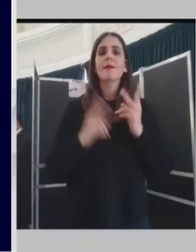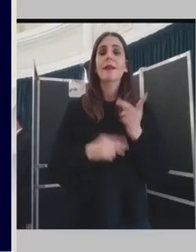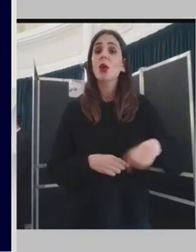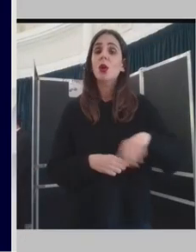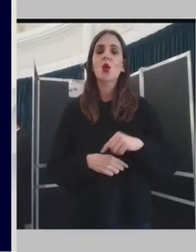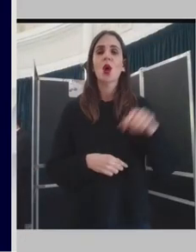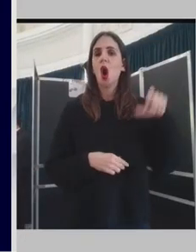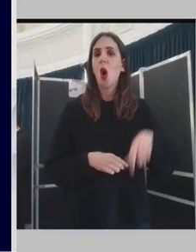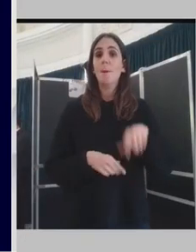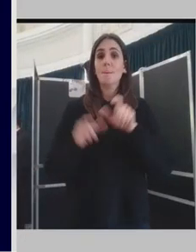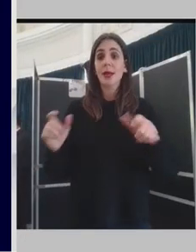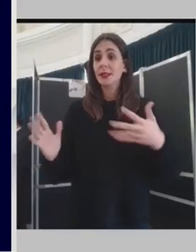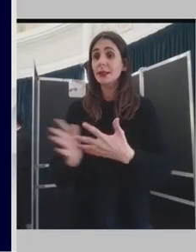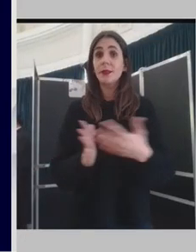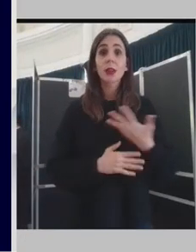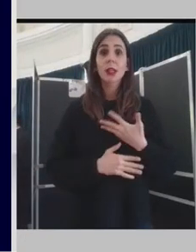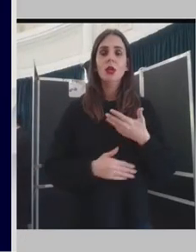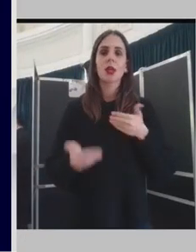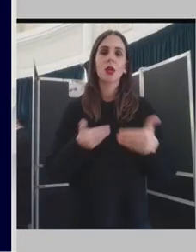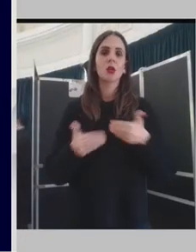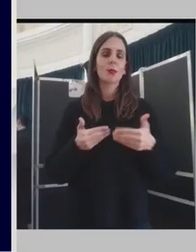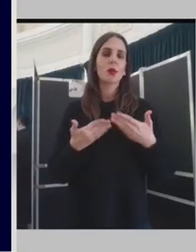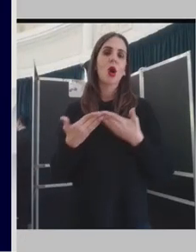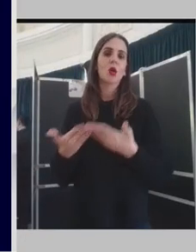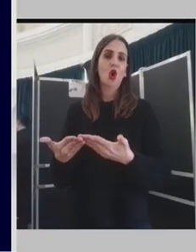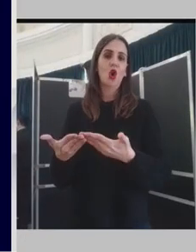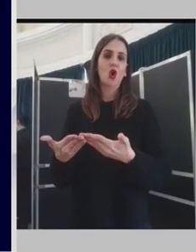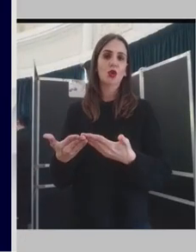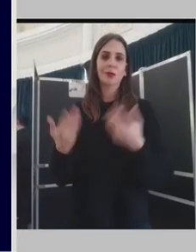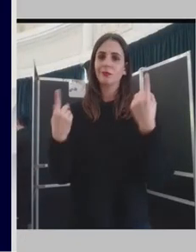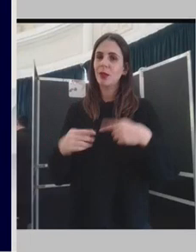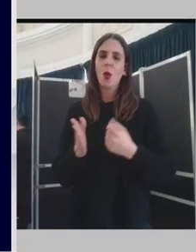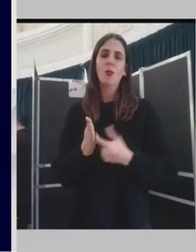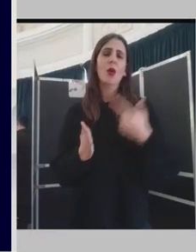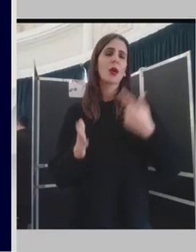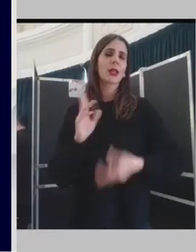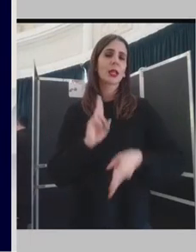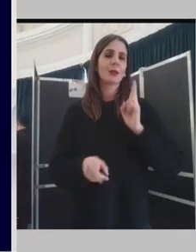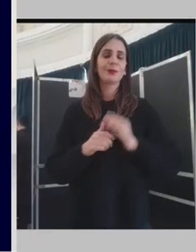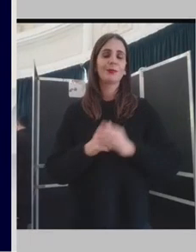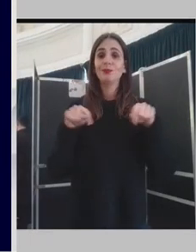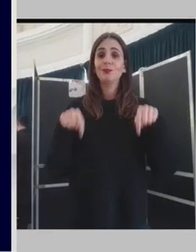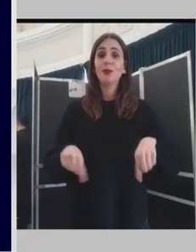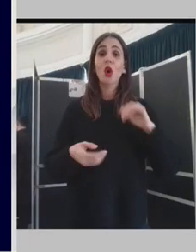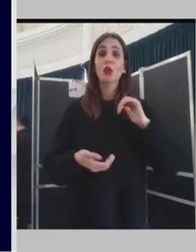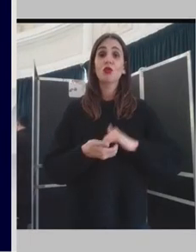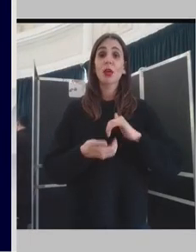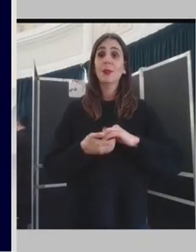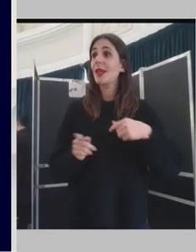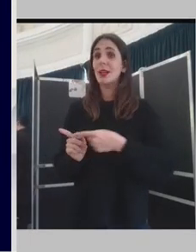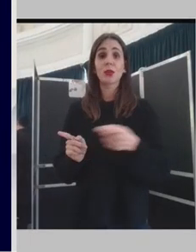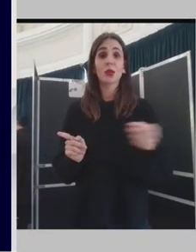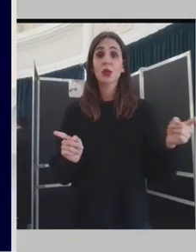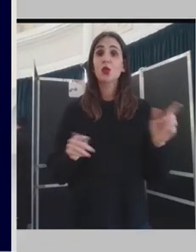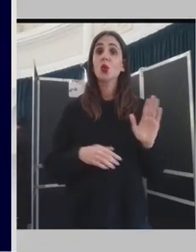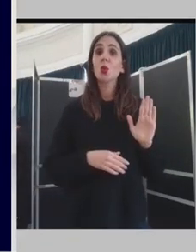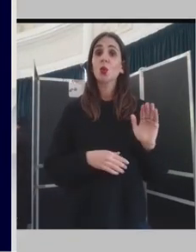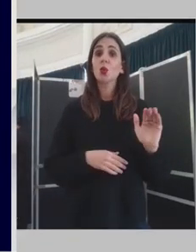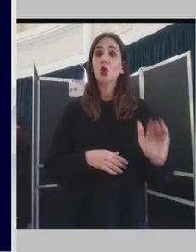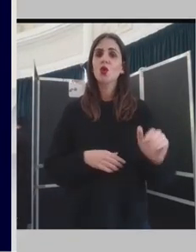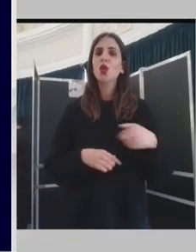soccorrere, e questa è la cosa più importante. Quindi noi abbiamo qui queste associazioni che si impegnano quotidianamente